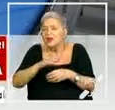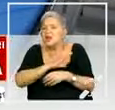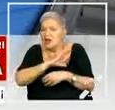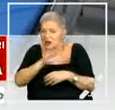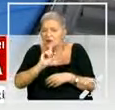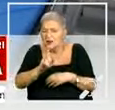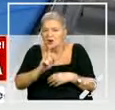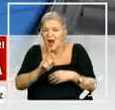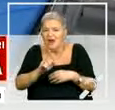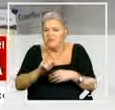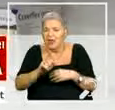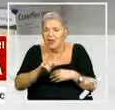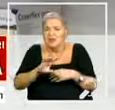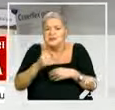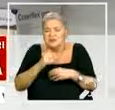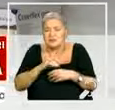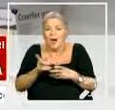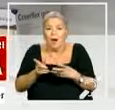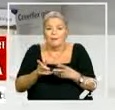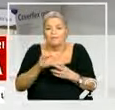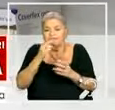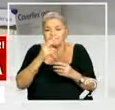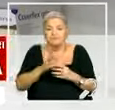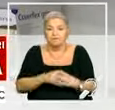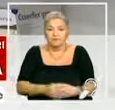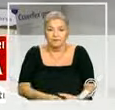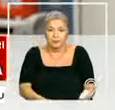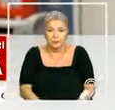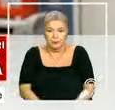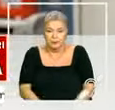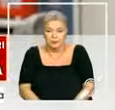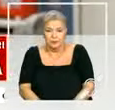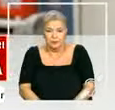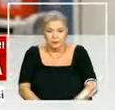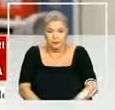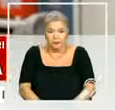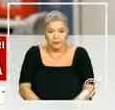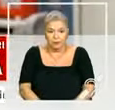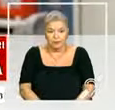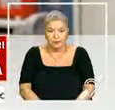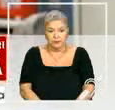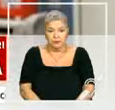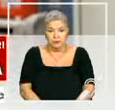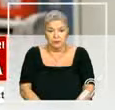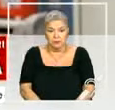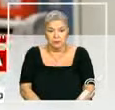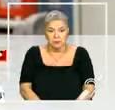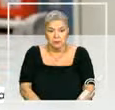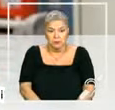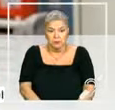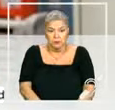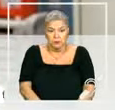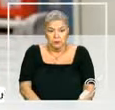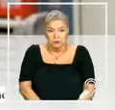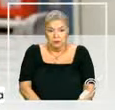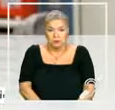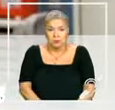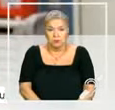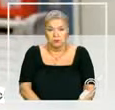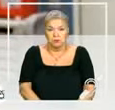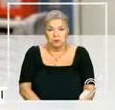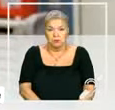scurt timp a fost vitală. Sunt junge mense en de gelukkige goede werking van hun beschermkledij is de